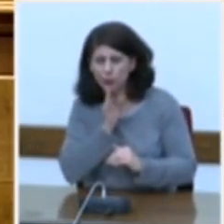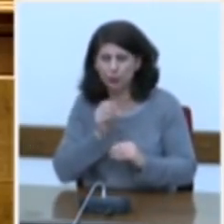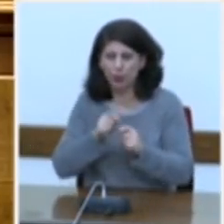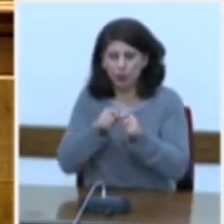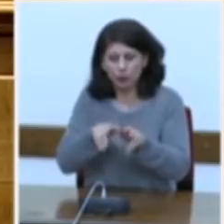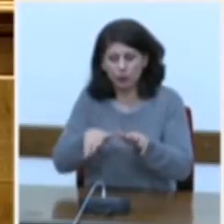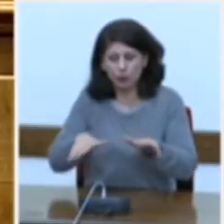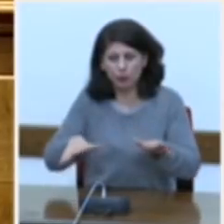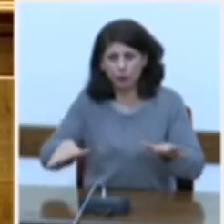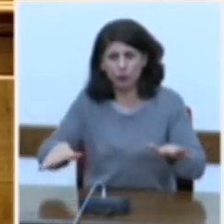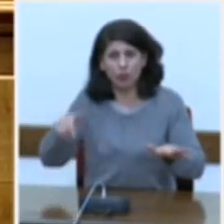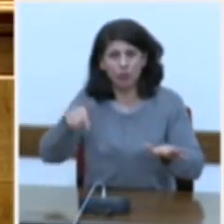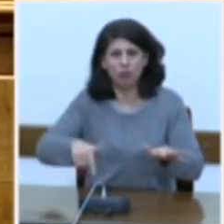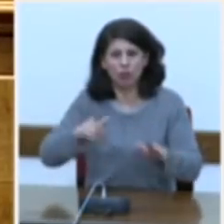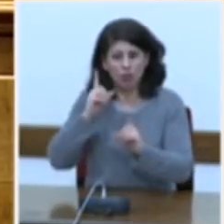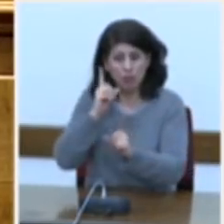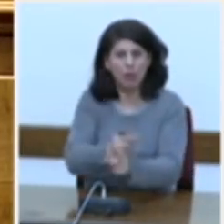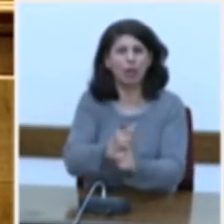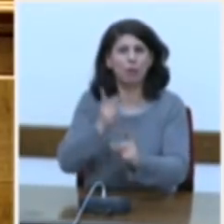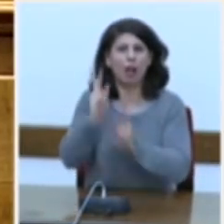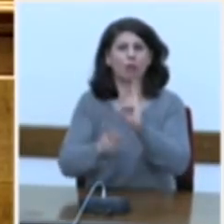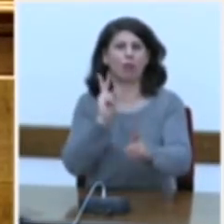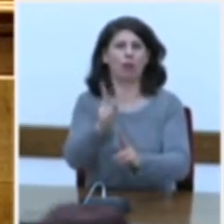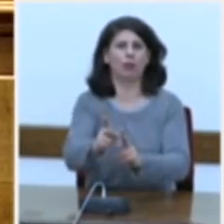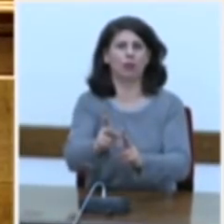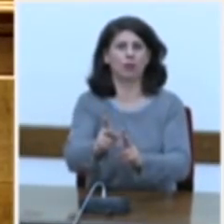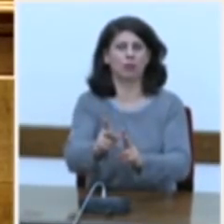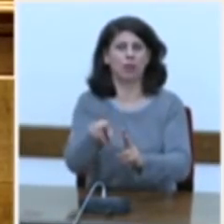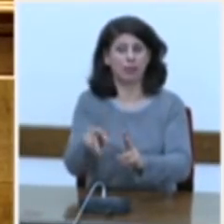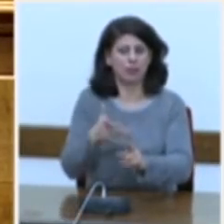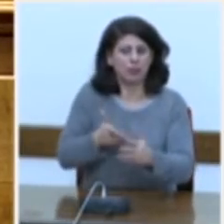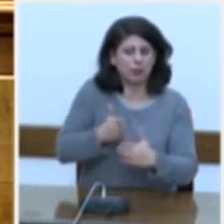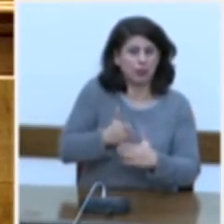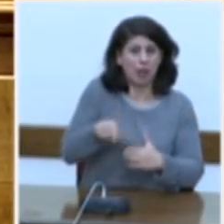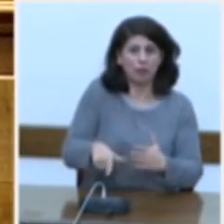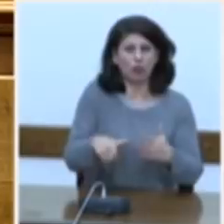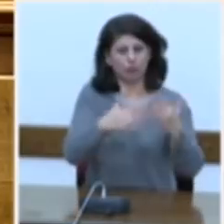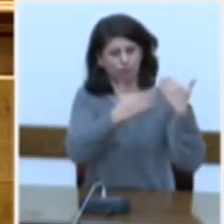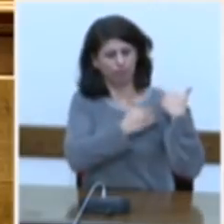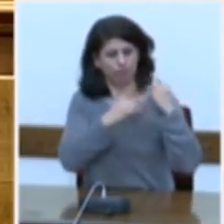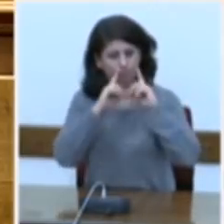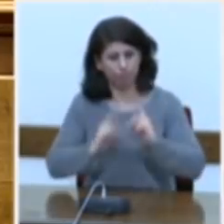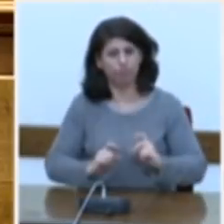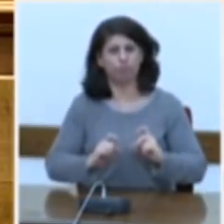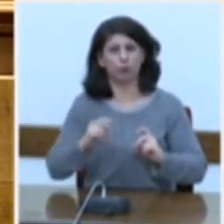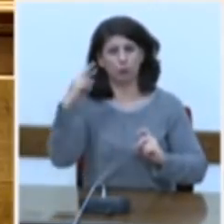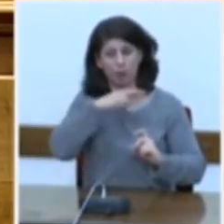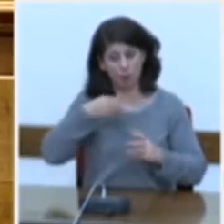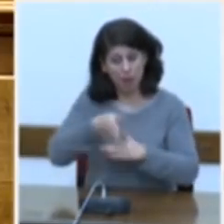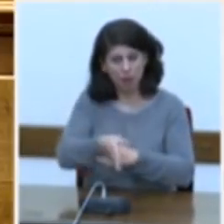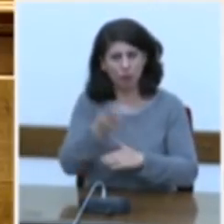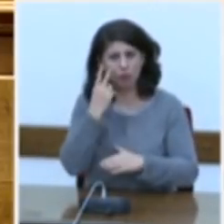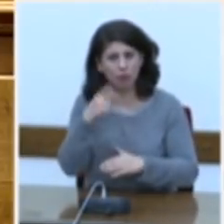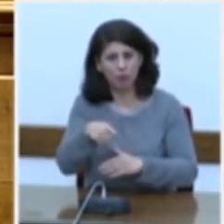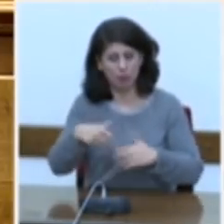στις συγκεκριμένες πλέον καταγγελίες. Είναι στα καθήκοντα του Πρωθυπουργού, πιστεύουμε, να παρεμβαίνει όταν βλέπει